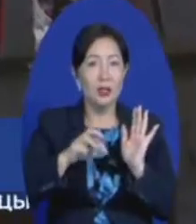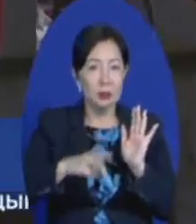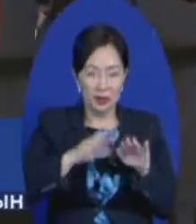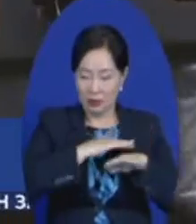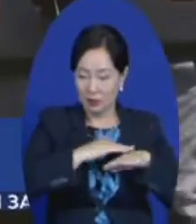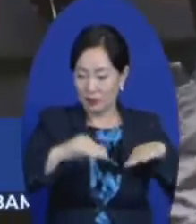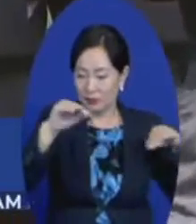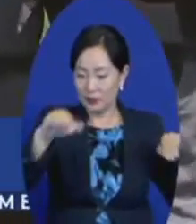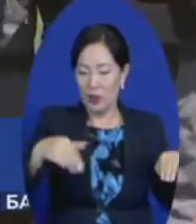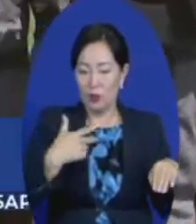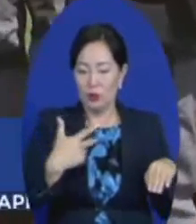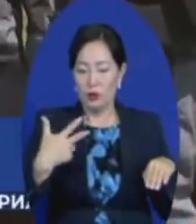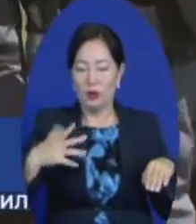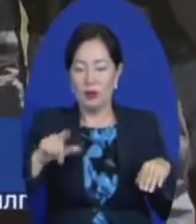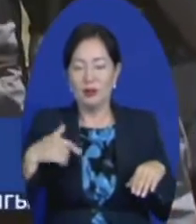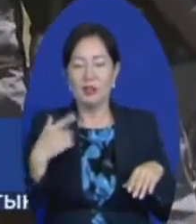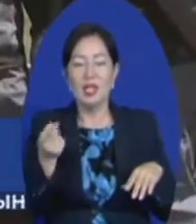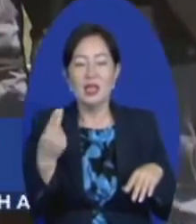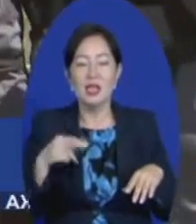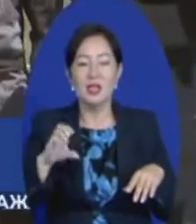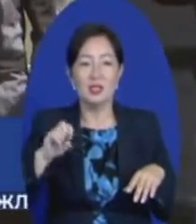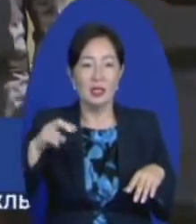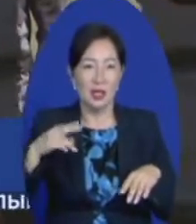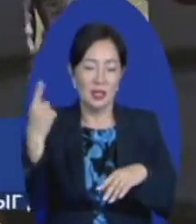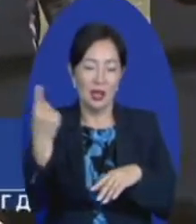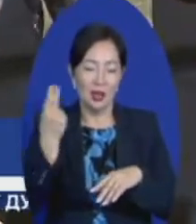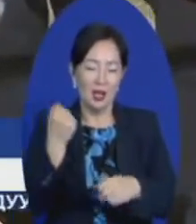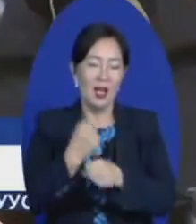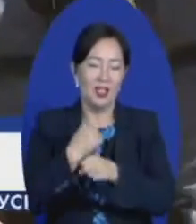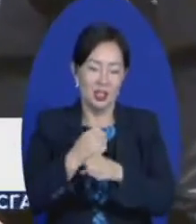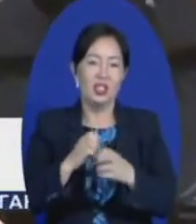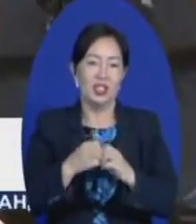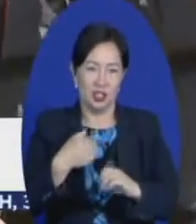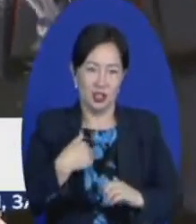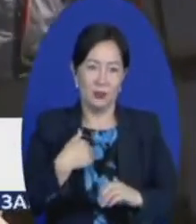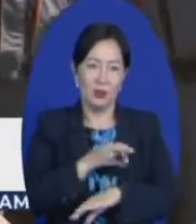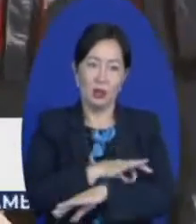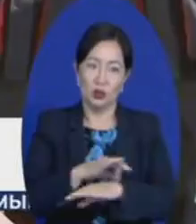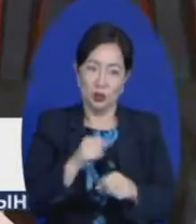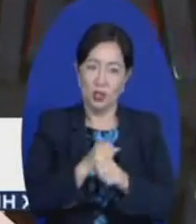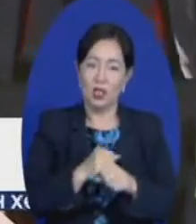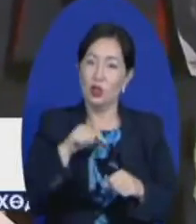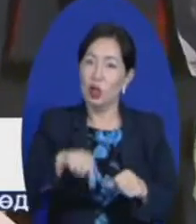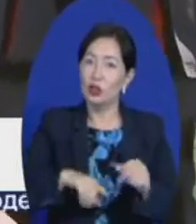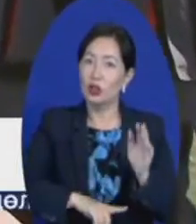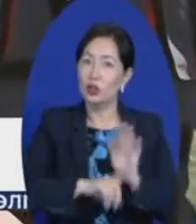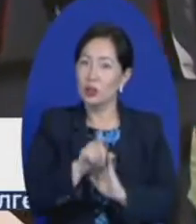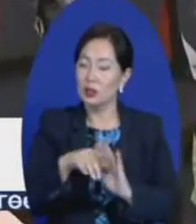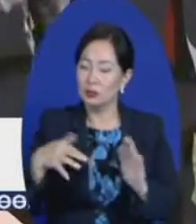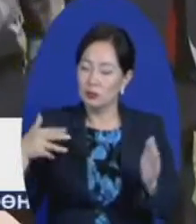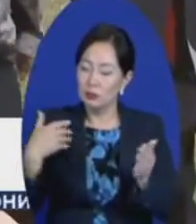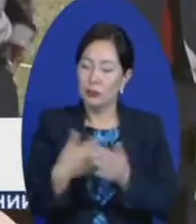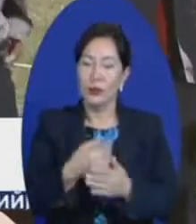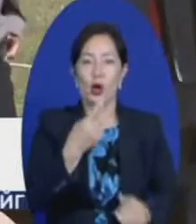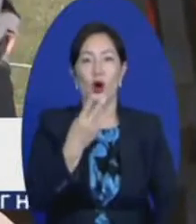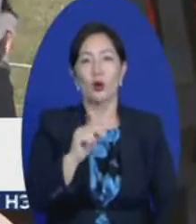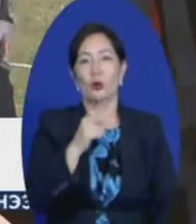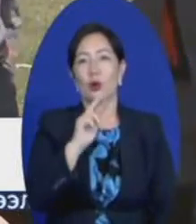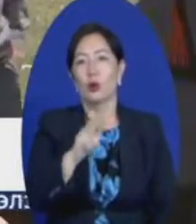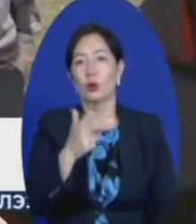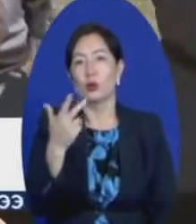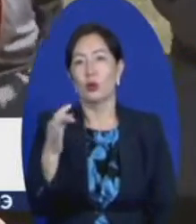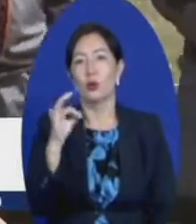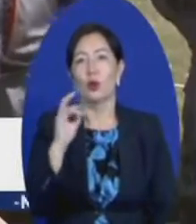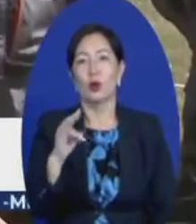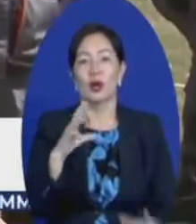35.10 дэд станцын байгууламжийн цахилгаан хамжийн ажлыг хийж гүйцэтгэх юм а. Энэ төслийн ажил маань өнөөдрөөс эхлээд 2023 оны